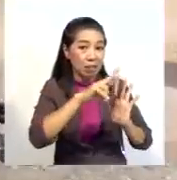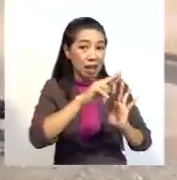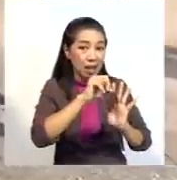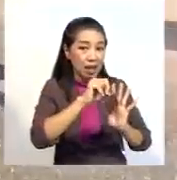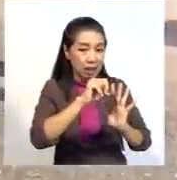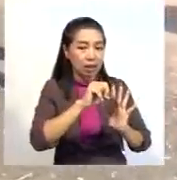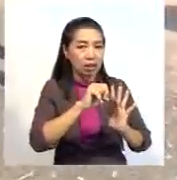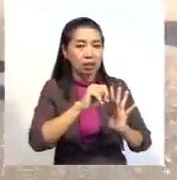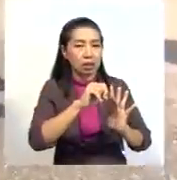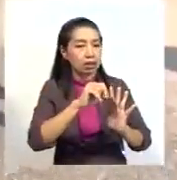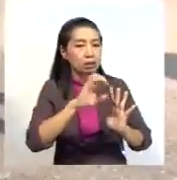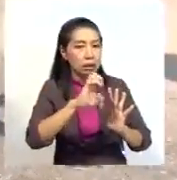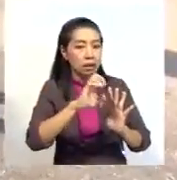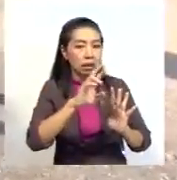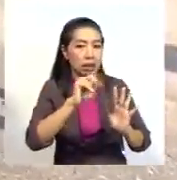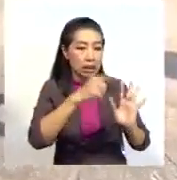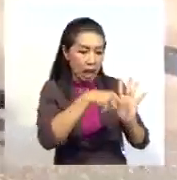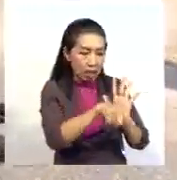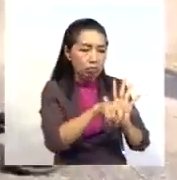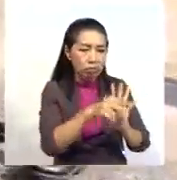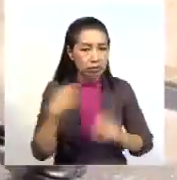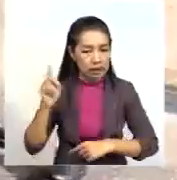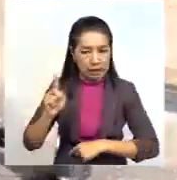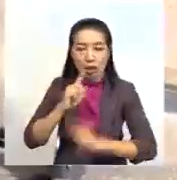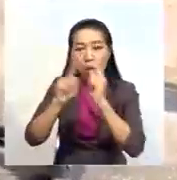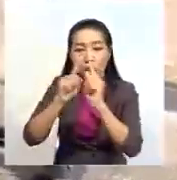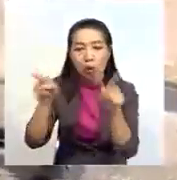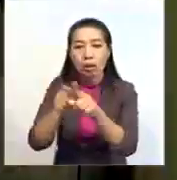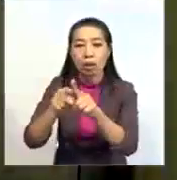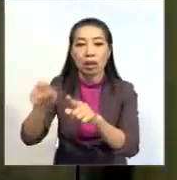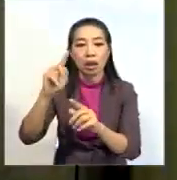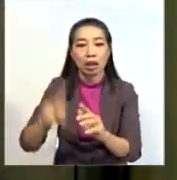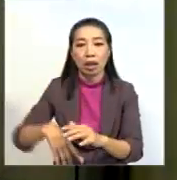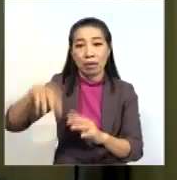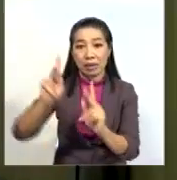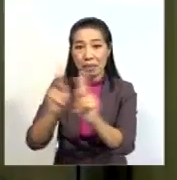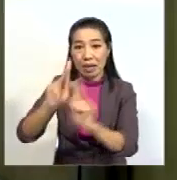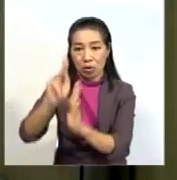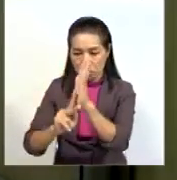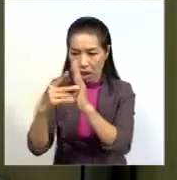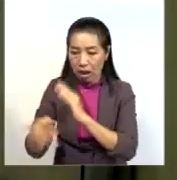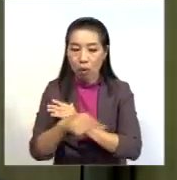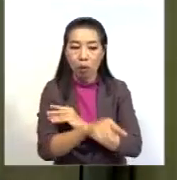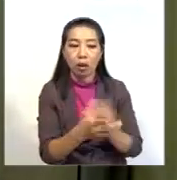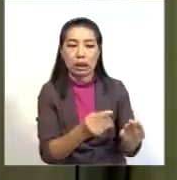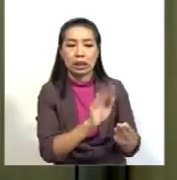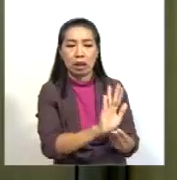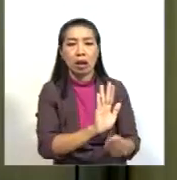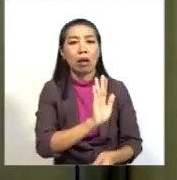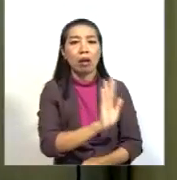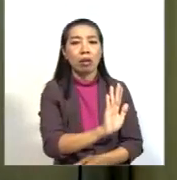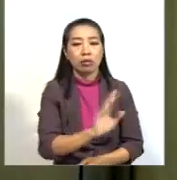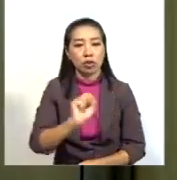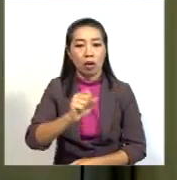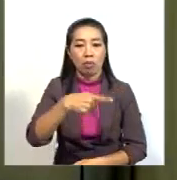าและได้ตอบกลับว่าพื้นที่สปกยังไม่นำเข้าสู่กระบวนการจัดสรรสิทธิ์จึงยังถือเป็นเขตป่าสงวนแห่งชาติให้สปกเ